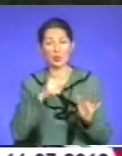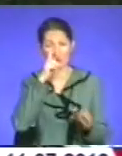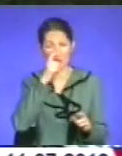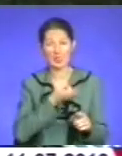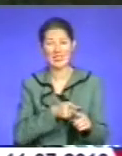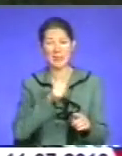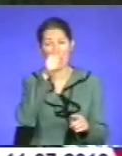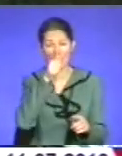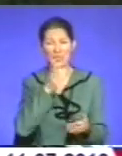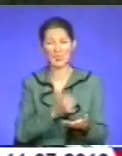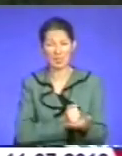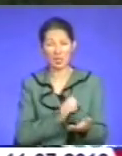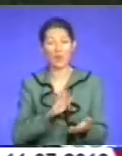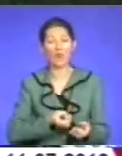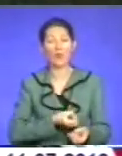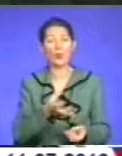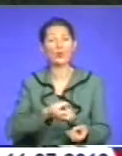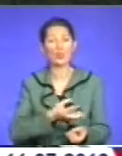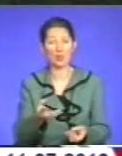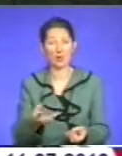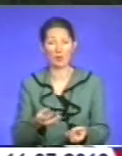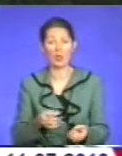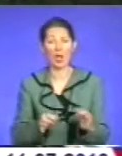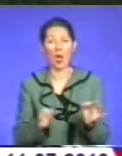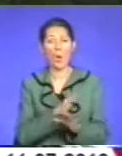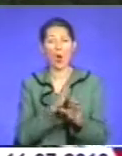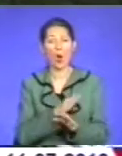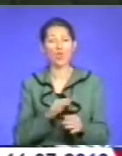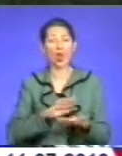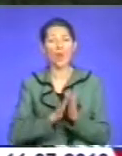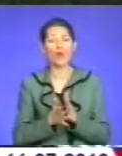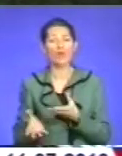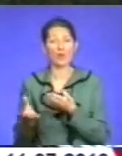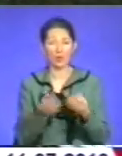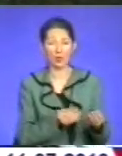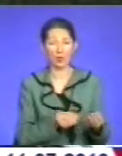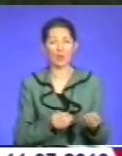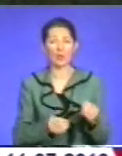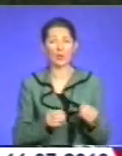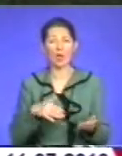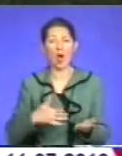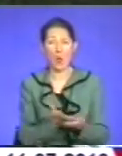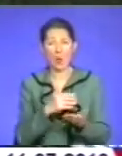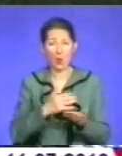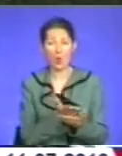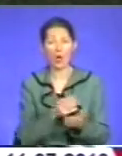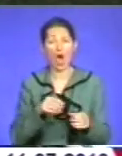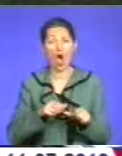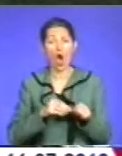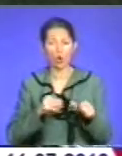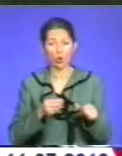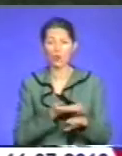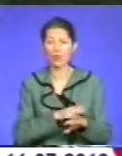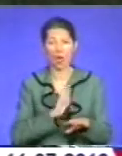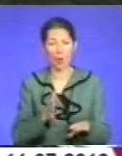місяць затримка в посіві. Погодні умови вплинули, в розробка ґрунту дуже важка була, дуже значні кошти